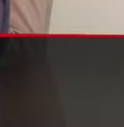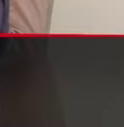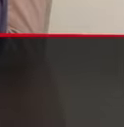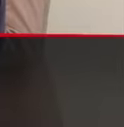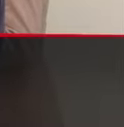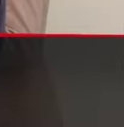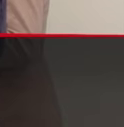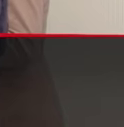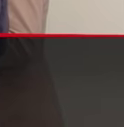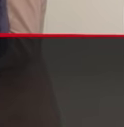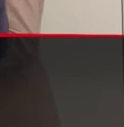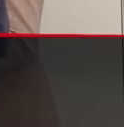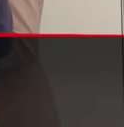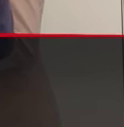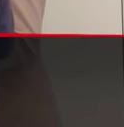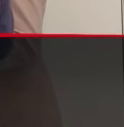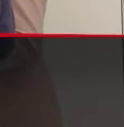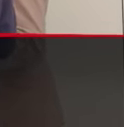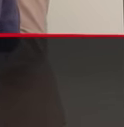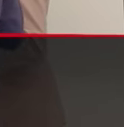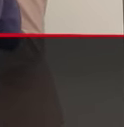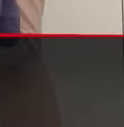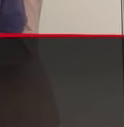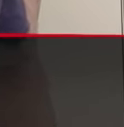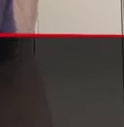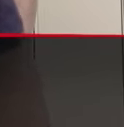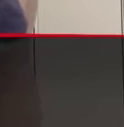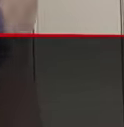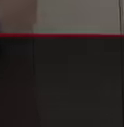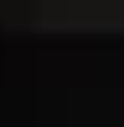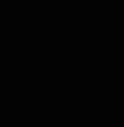ideia berritzailei eta ekimen ausartei kulturaren alorrean ere ateak irekitzea.